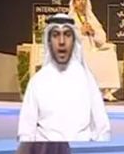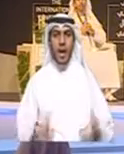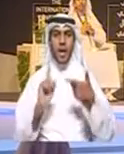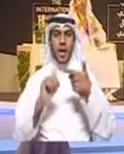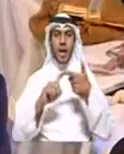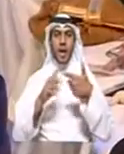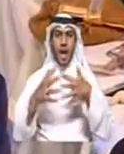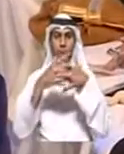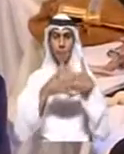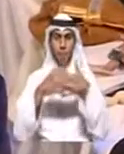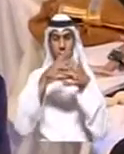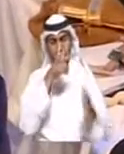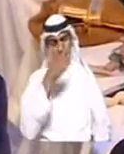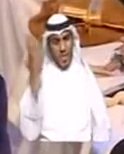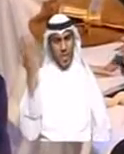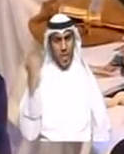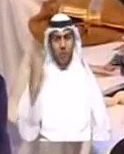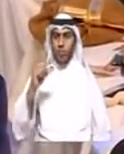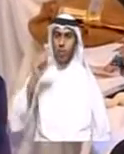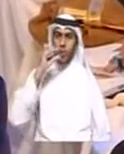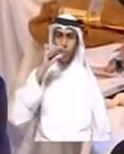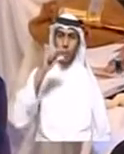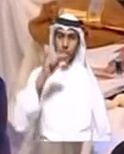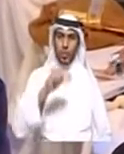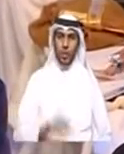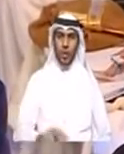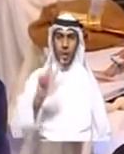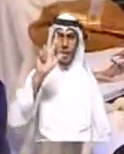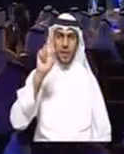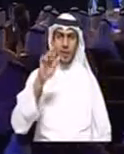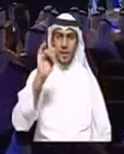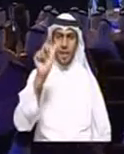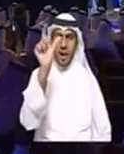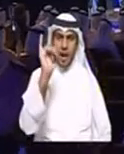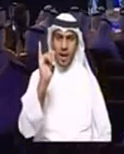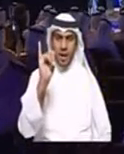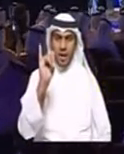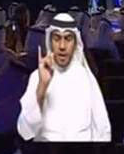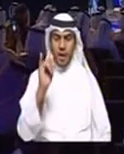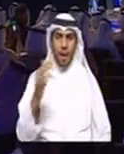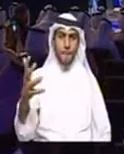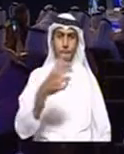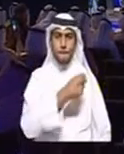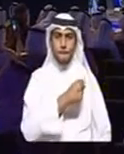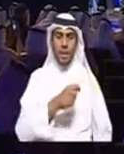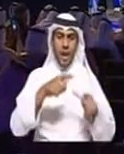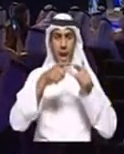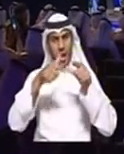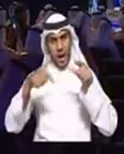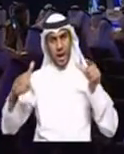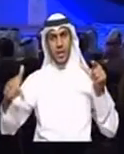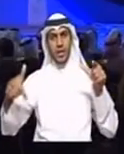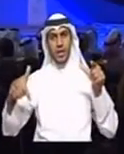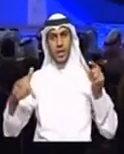المتحدة سابقا، والدكتور عبد اللطيف الزياني الأمين العام لمجلس التعاون لدول